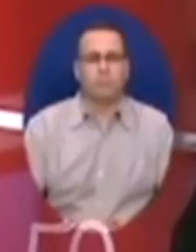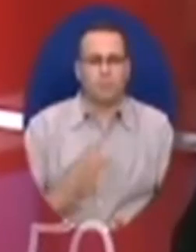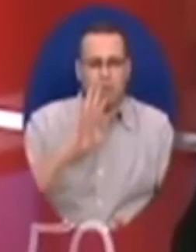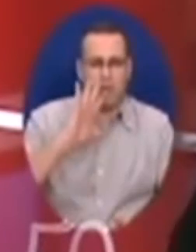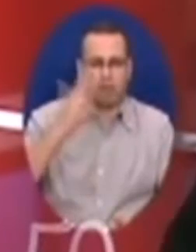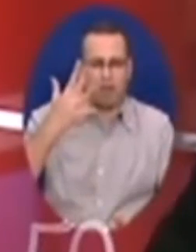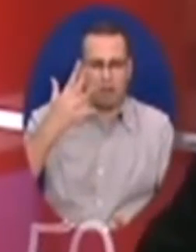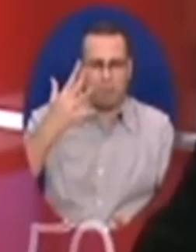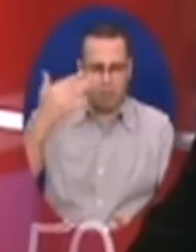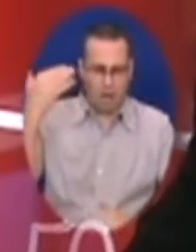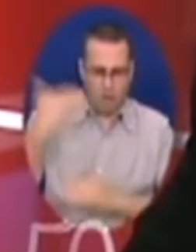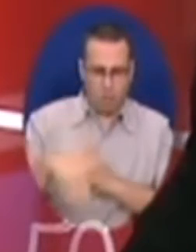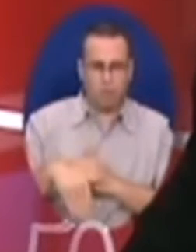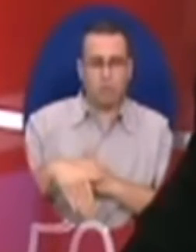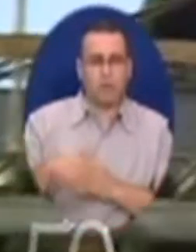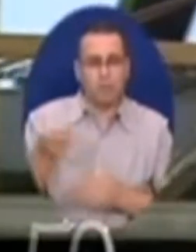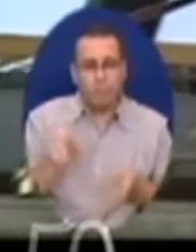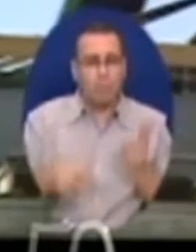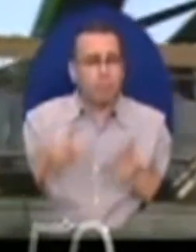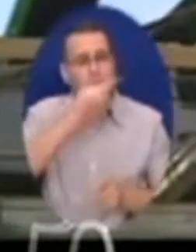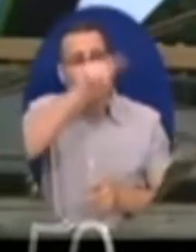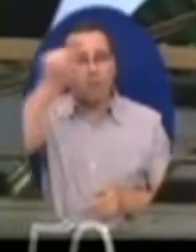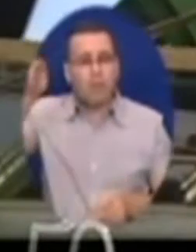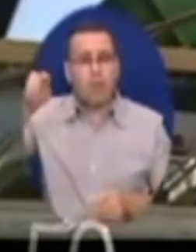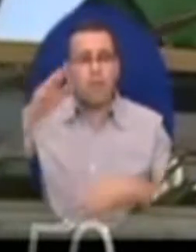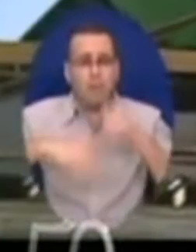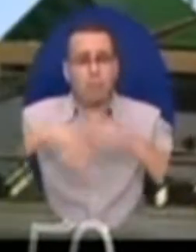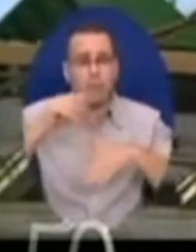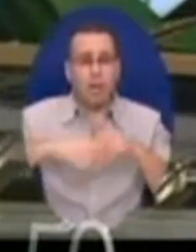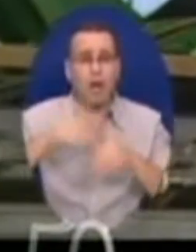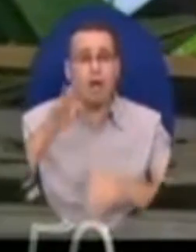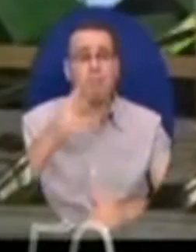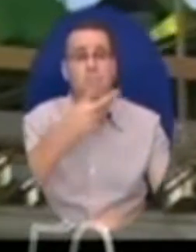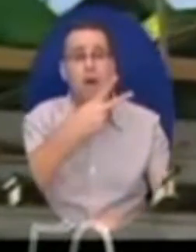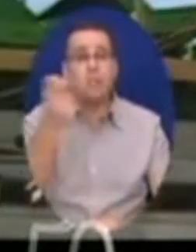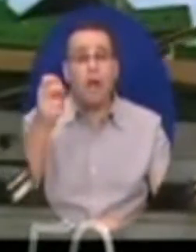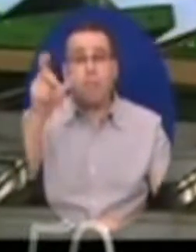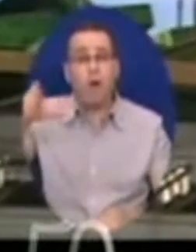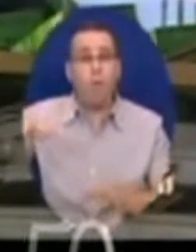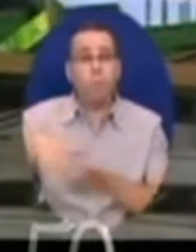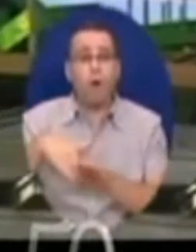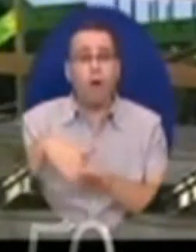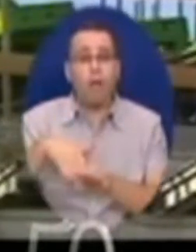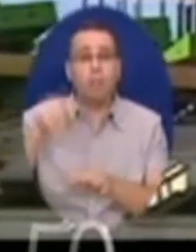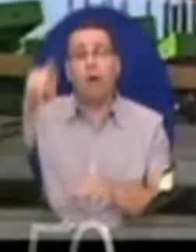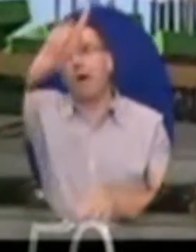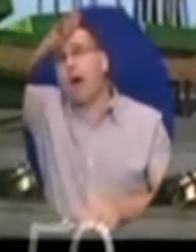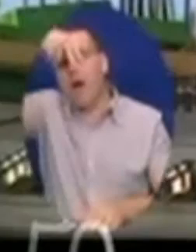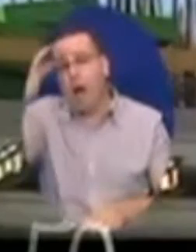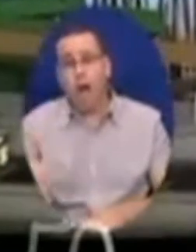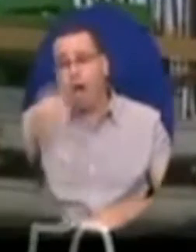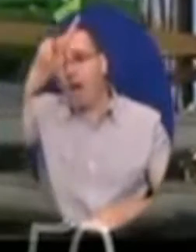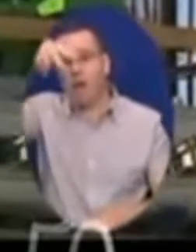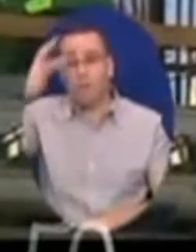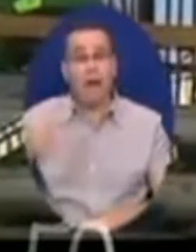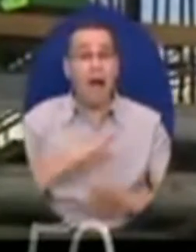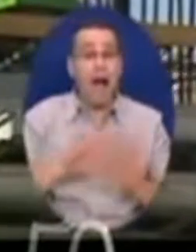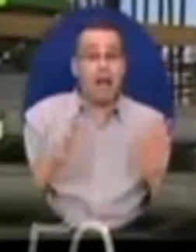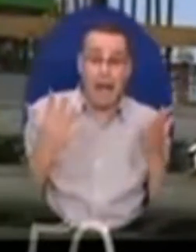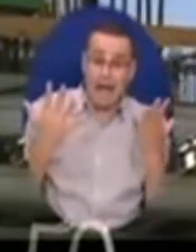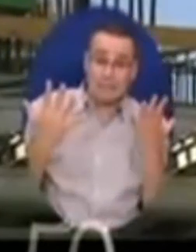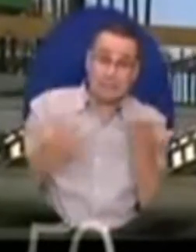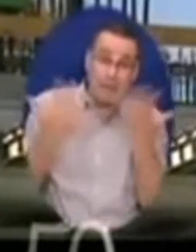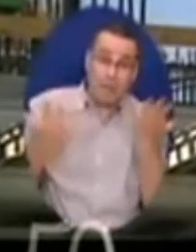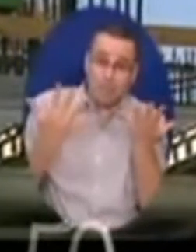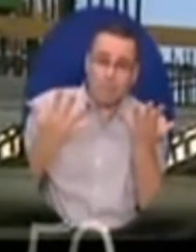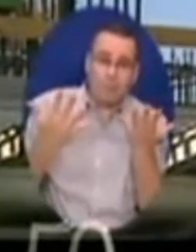בחמש השנים האחרונות נהרגו באתרי בנייה בישראל קרוב ל-200 פועלים, רובם מנפילה מגובה, אבל רק ב10 מקרים הוגשו כתבי אישום